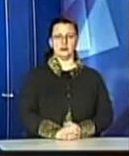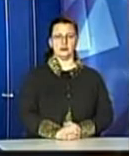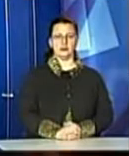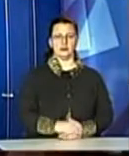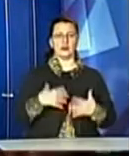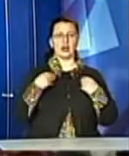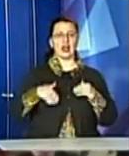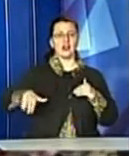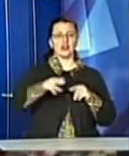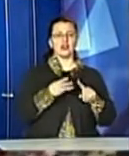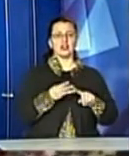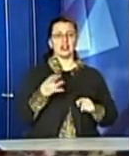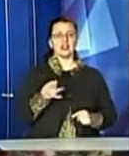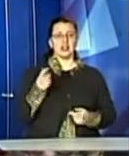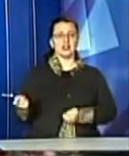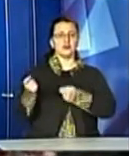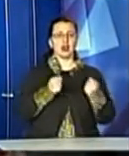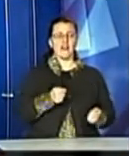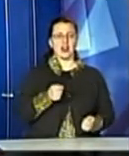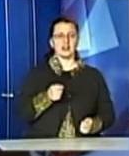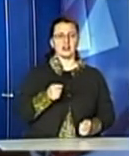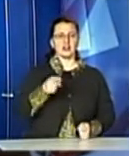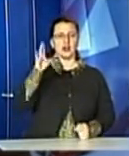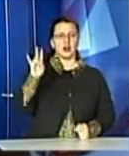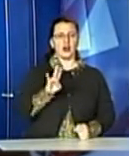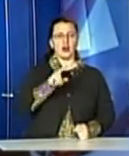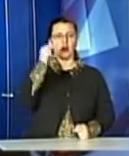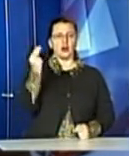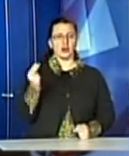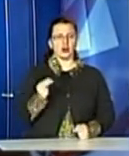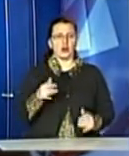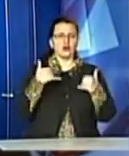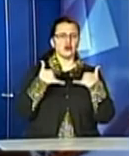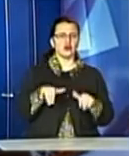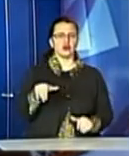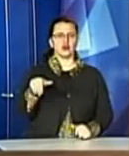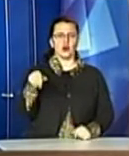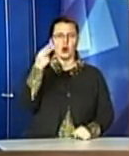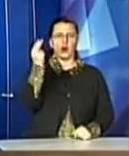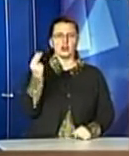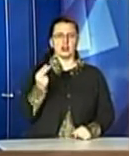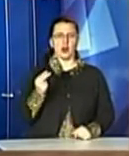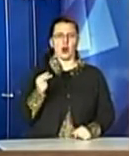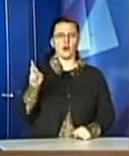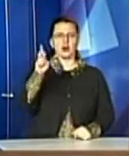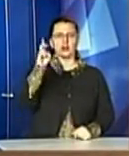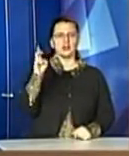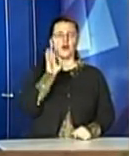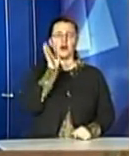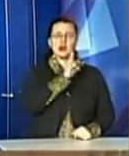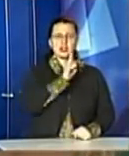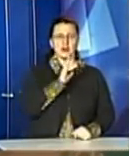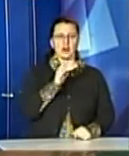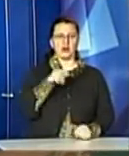На Львівщину втретє привезли з Зарваницьку ікону Божої Матері. Чудотворний образ Богородиці, якому Паперинський Пій IX надав відпускного